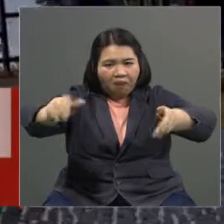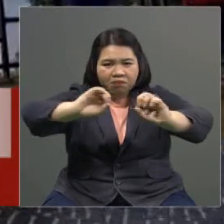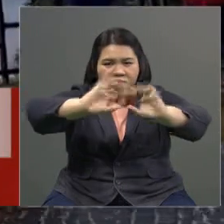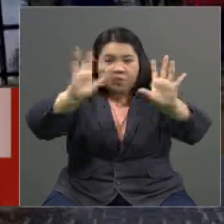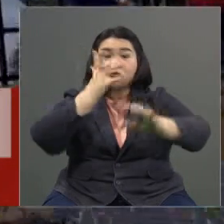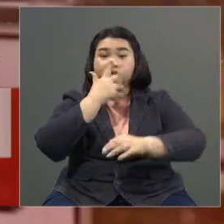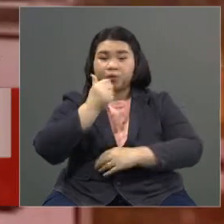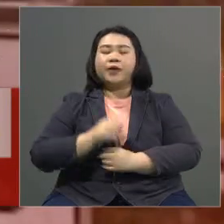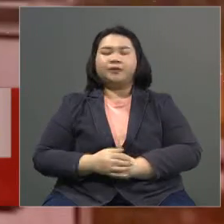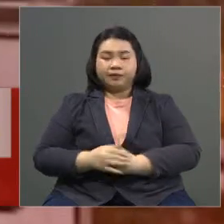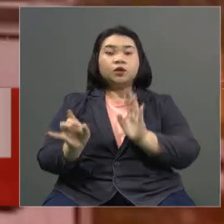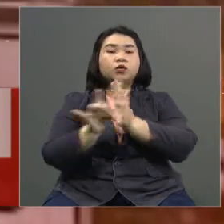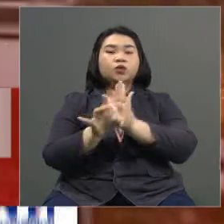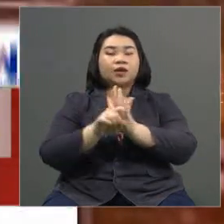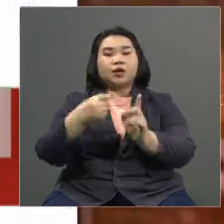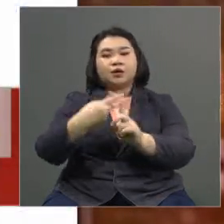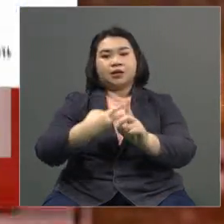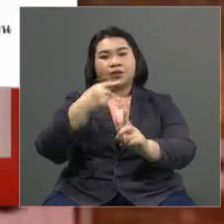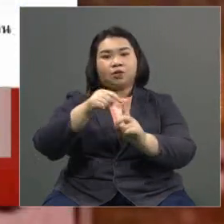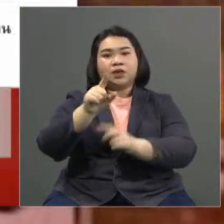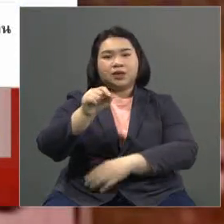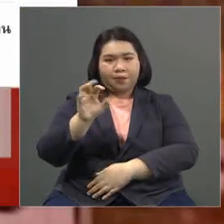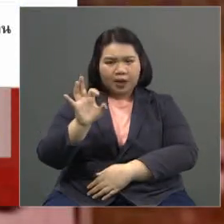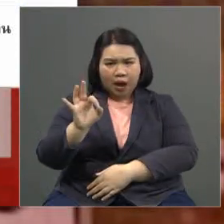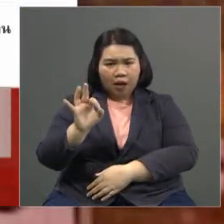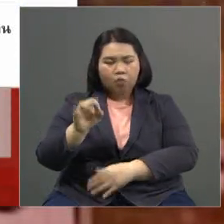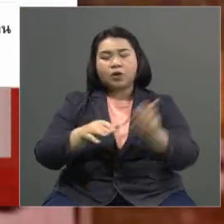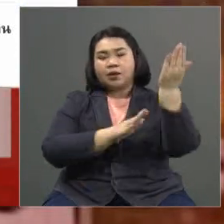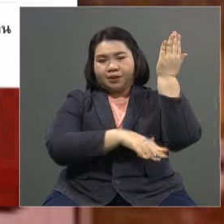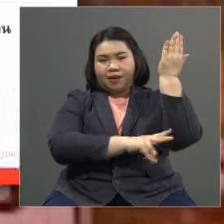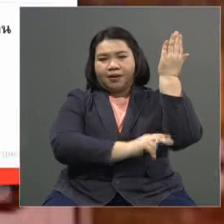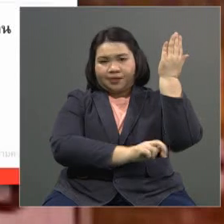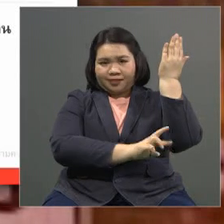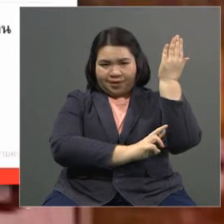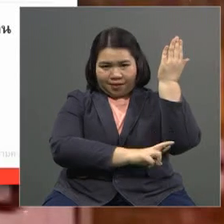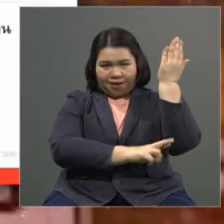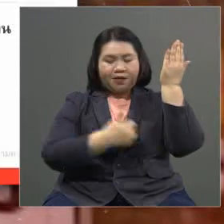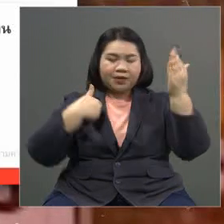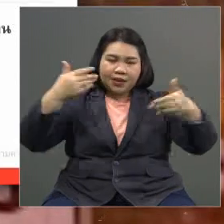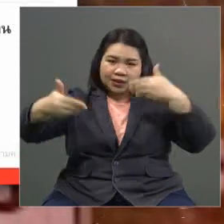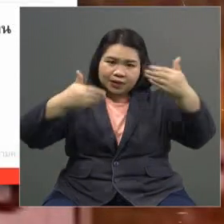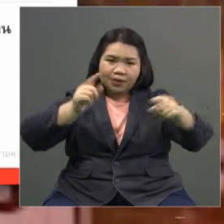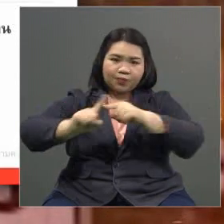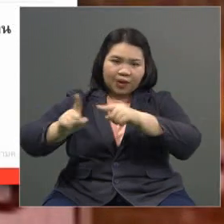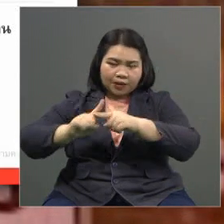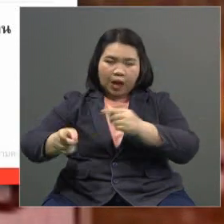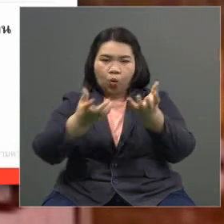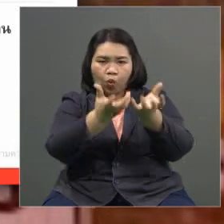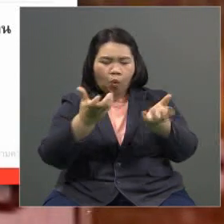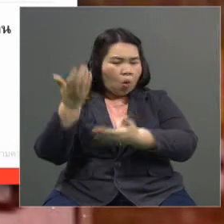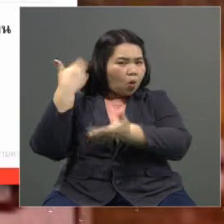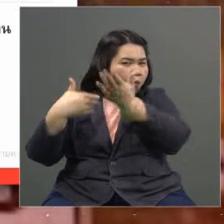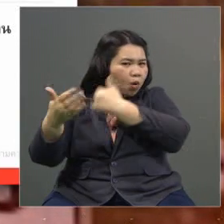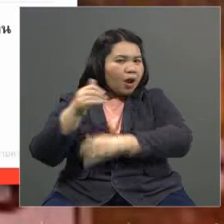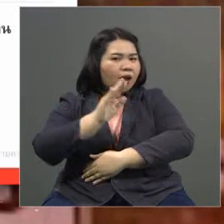ท้ายคือวันพฤหัสบดีที่ 29กุมภาพันธ์นะครับจะไปที่นราธิวาสเยี่ยมชมกิจกรรมภายในพิพิธภัณฑ์มรดกวัฒนธรรม